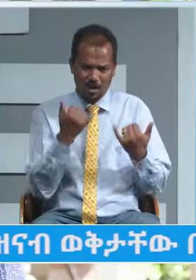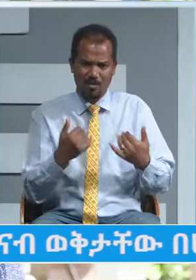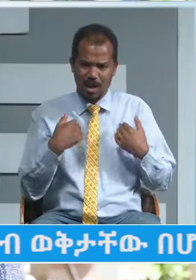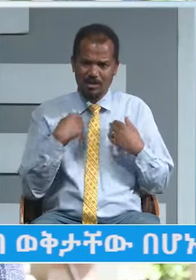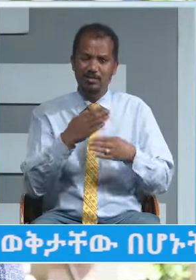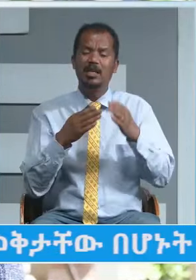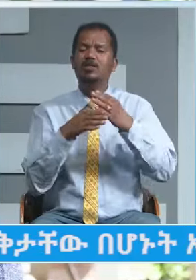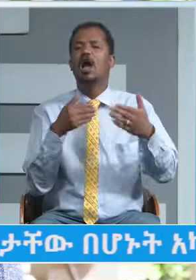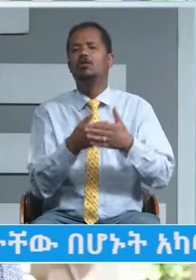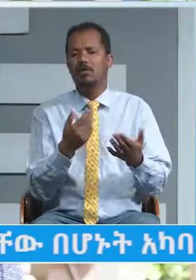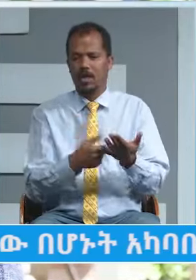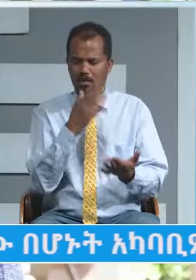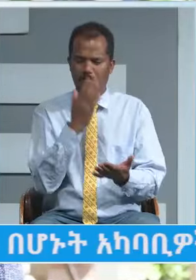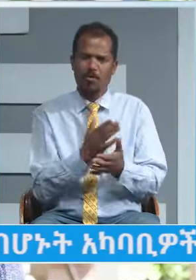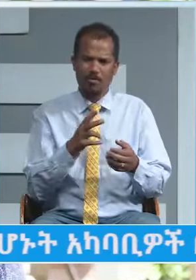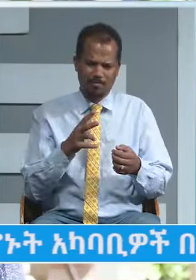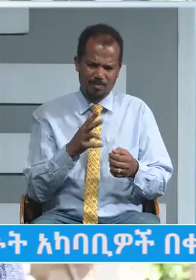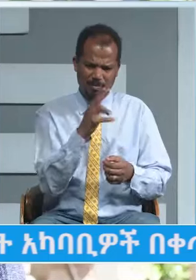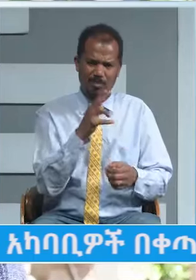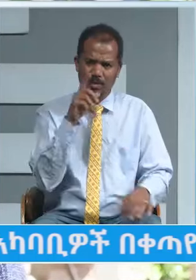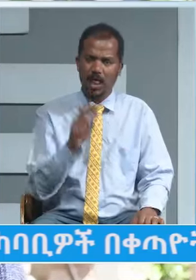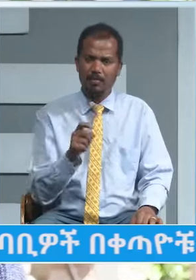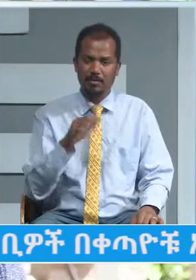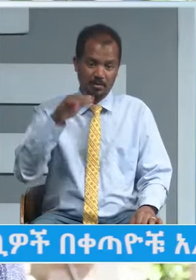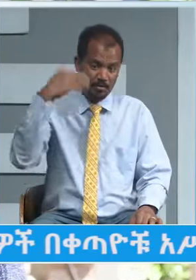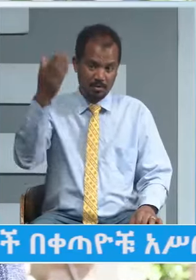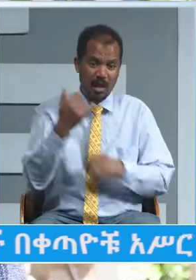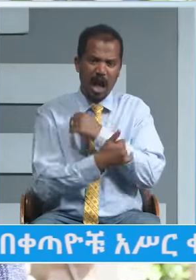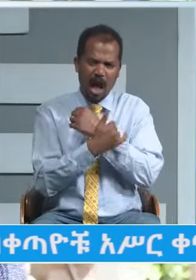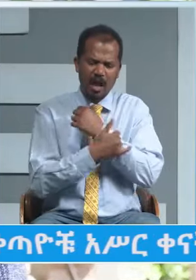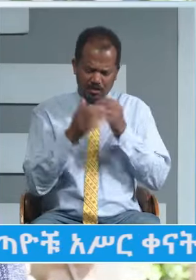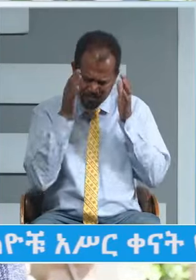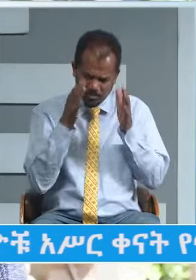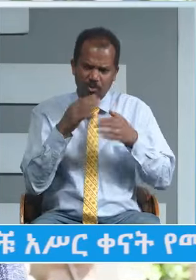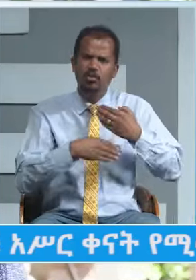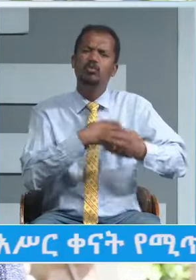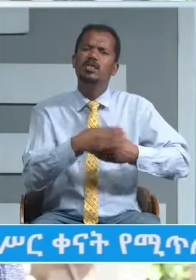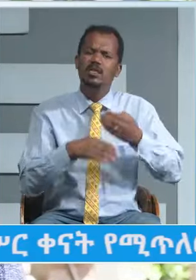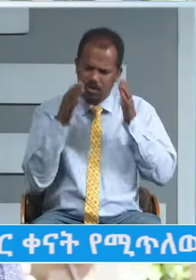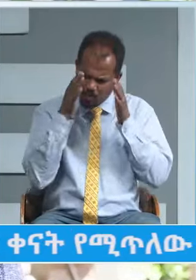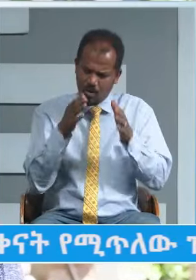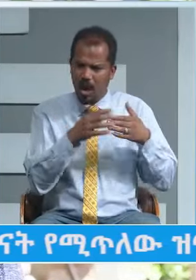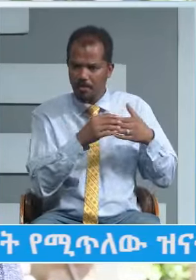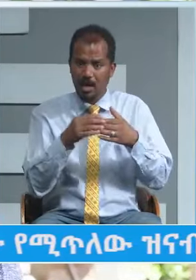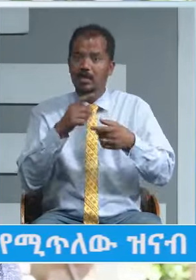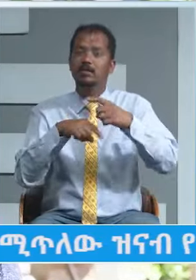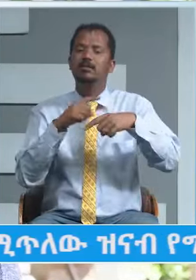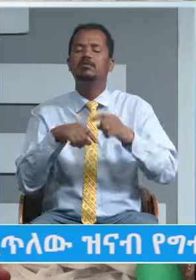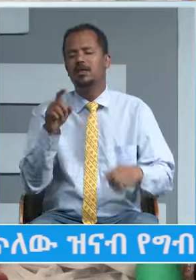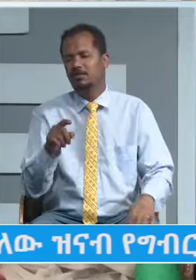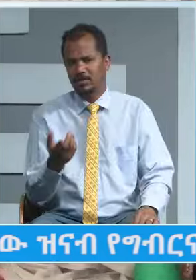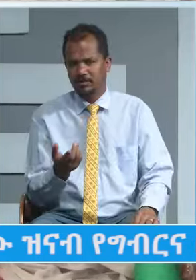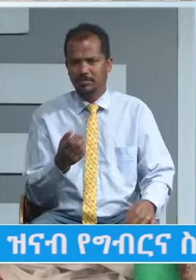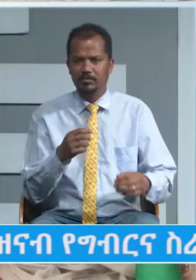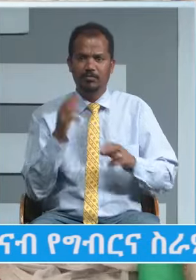ላለችበት ደረጃ ላይ አድርሷል። ይሄ መቆምና መቆረጥ አለበት። ቀጣይ ሀገር ተኮር ትውልድ ተኮር የሆነ አመራር እንዲመጣ